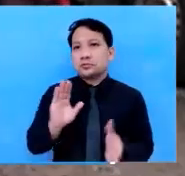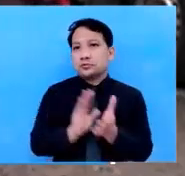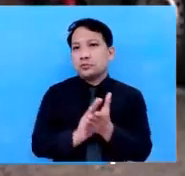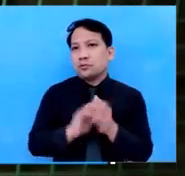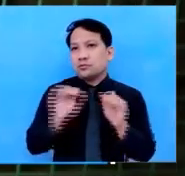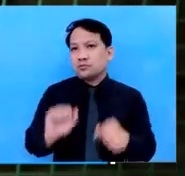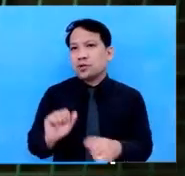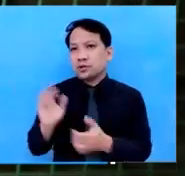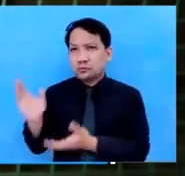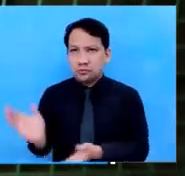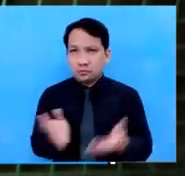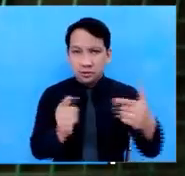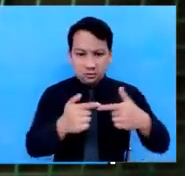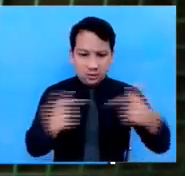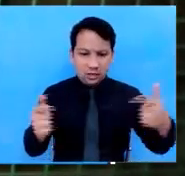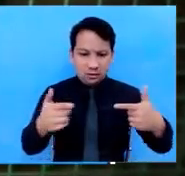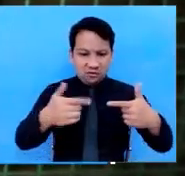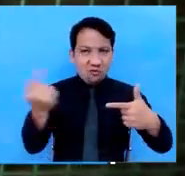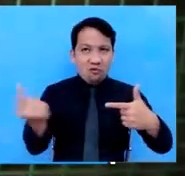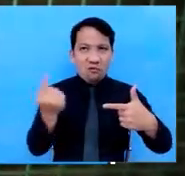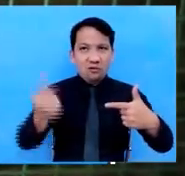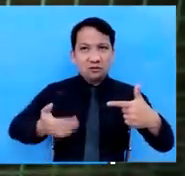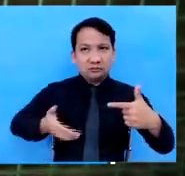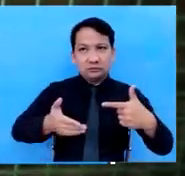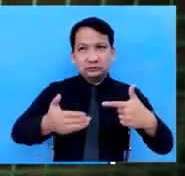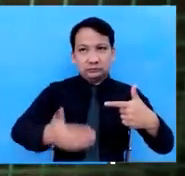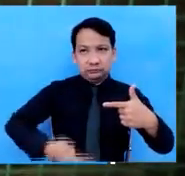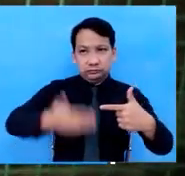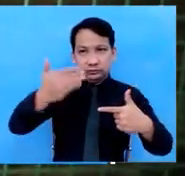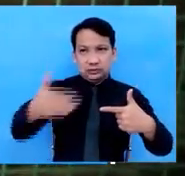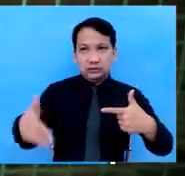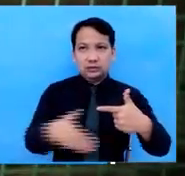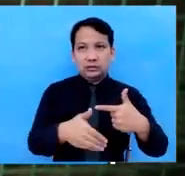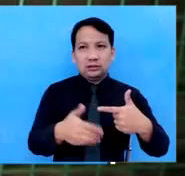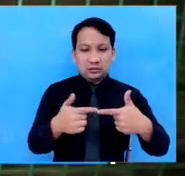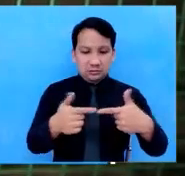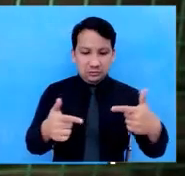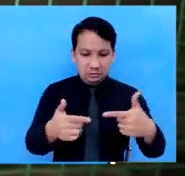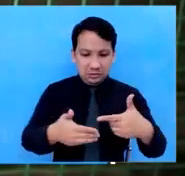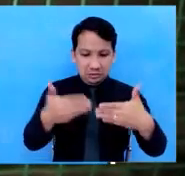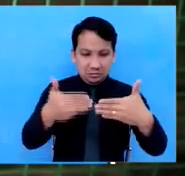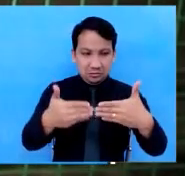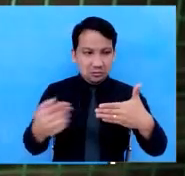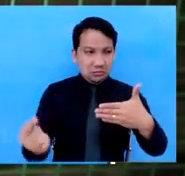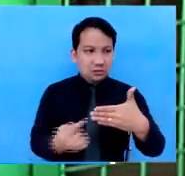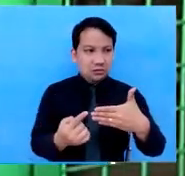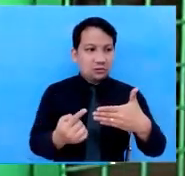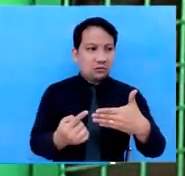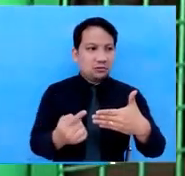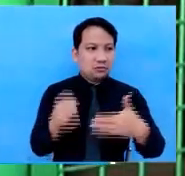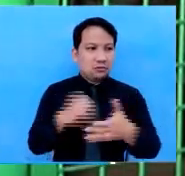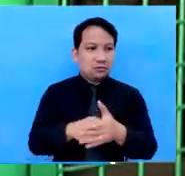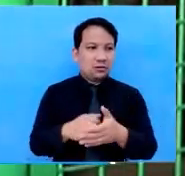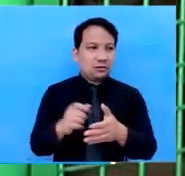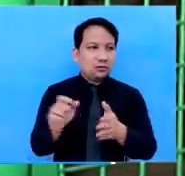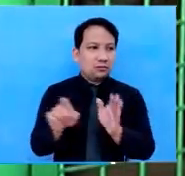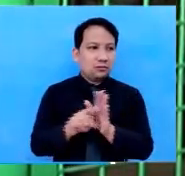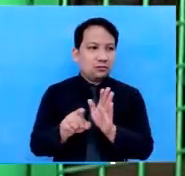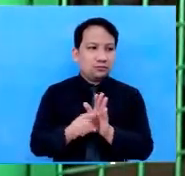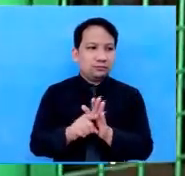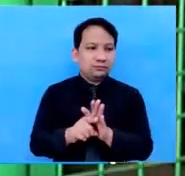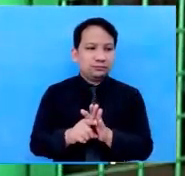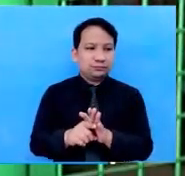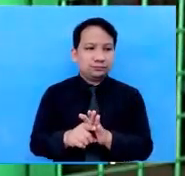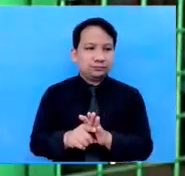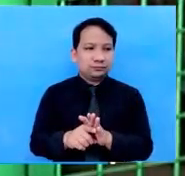ihatid hanggang doon sa pinakakalye sa tapat ng school. Pero pag pasok doon sa loob ng gate, bawal na silang samahan ng kani-kanilang